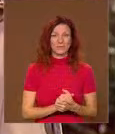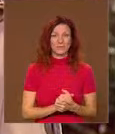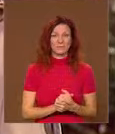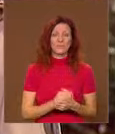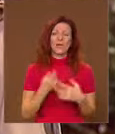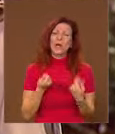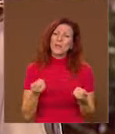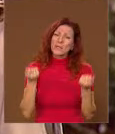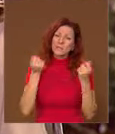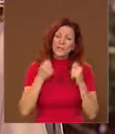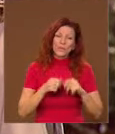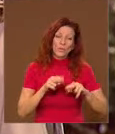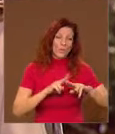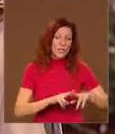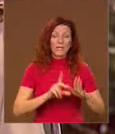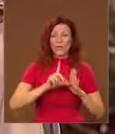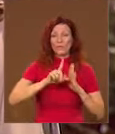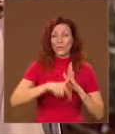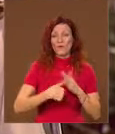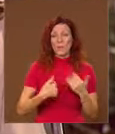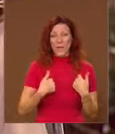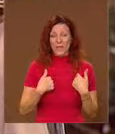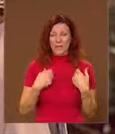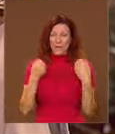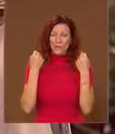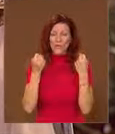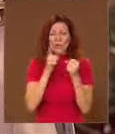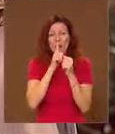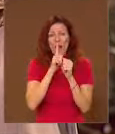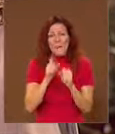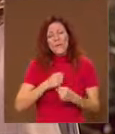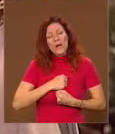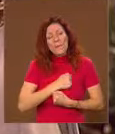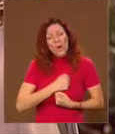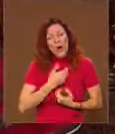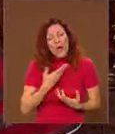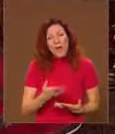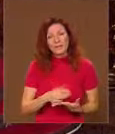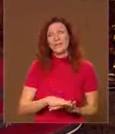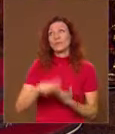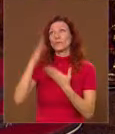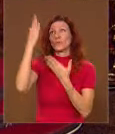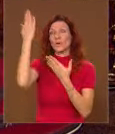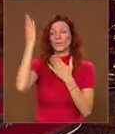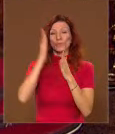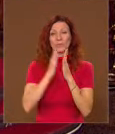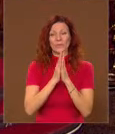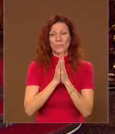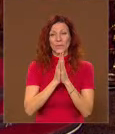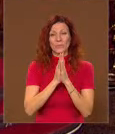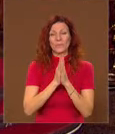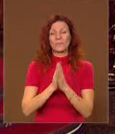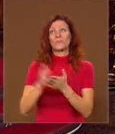Господи! Да завършим останалото време от нашия живот в мир и покаяние от Господа да проси.